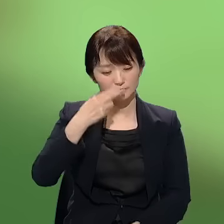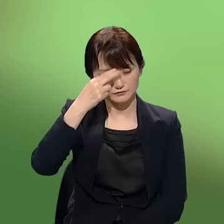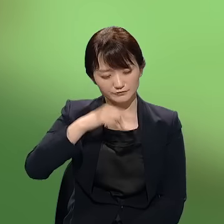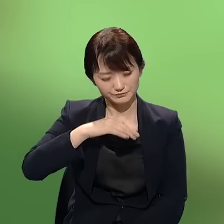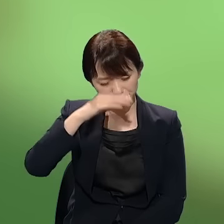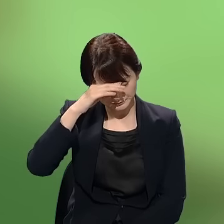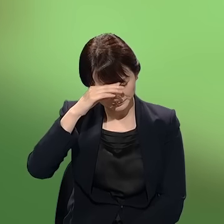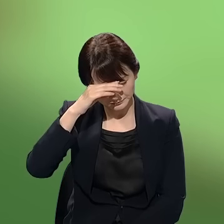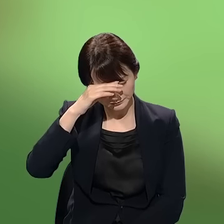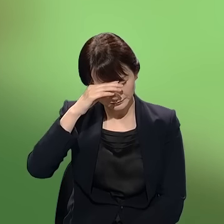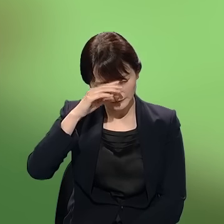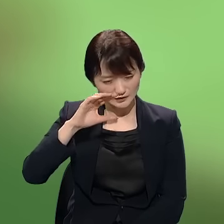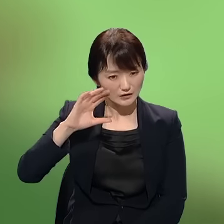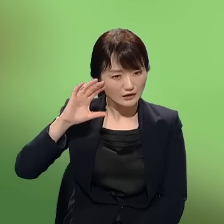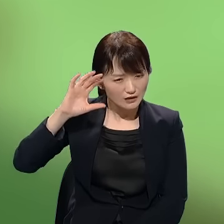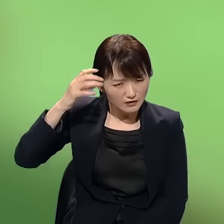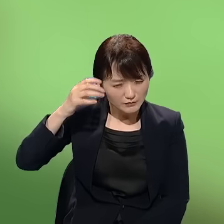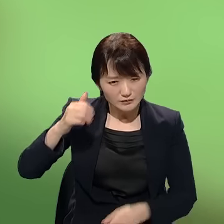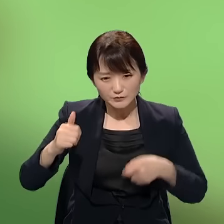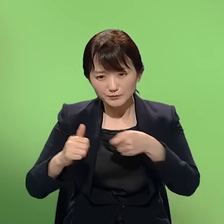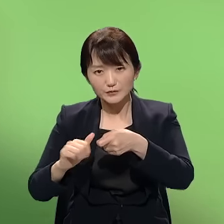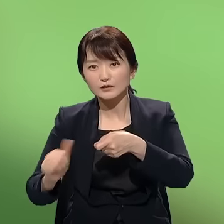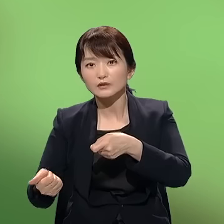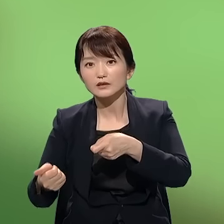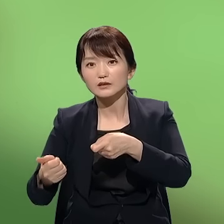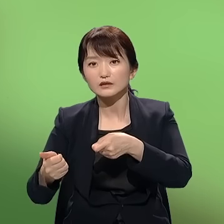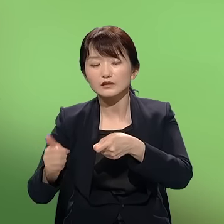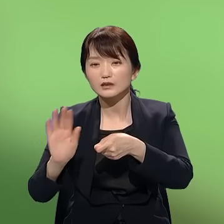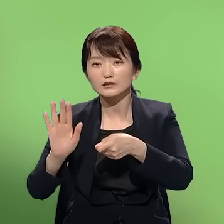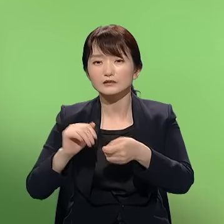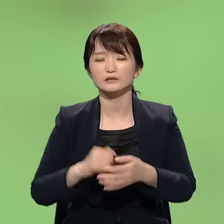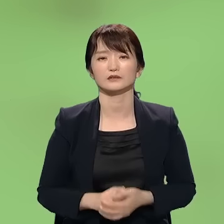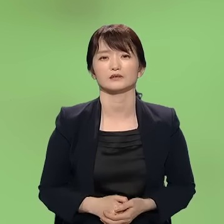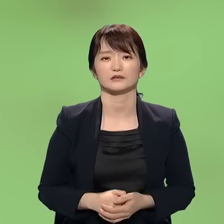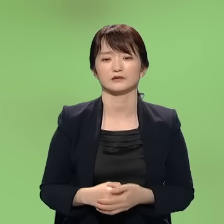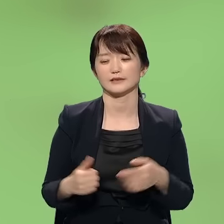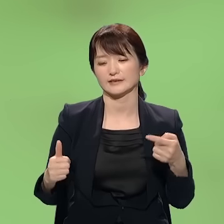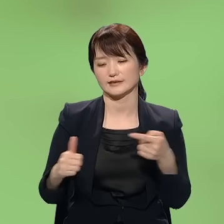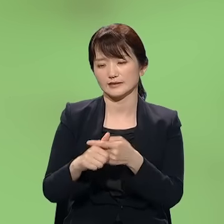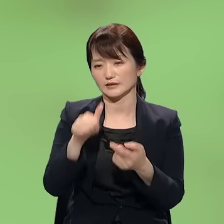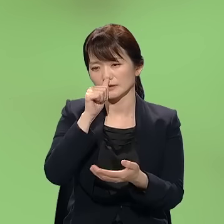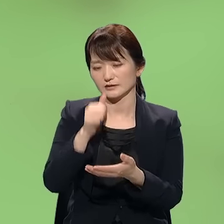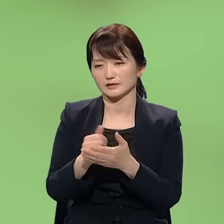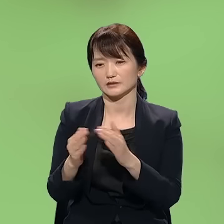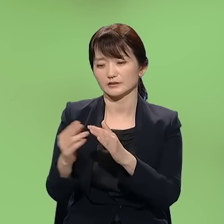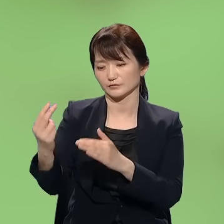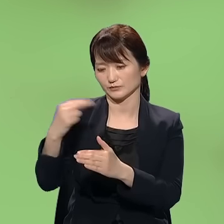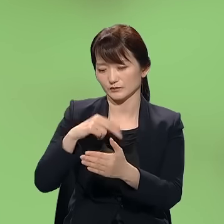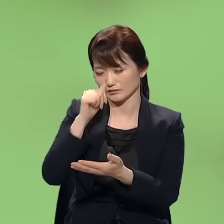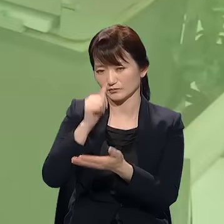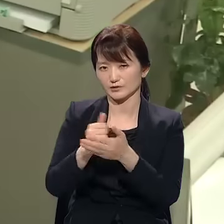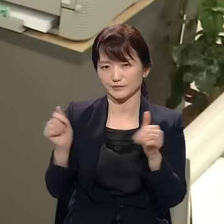상태였고 또 뭐 우발적이고 이런 거 아니었겠죠 살인죄 주거 침입죄 등등으로 재판에